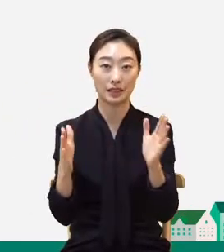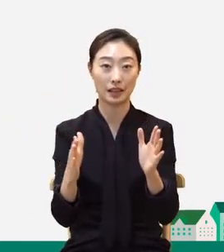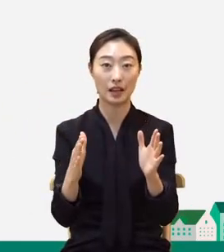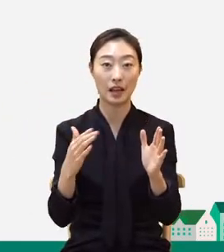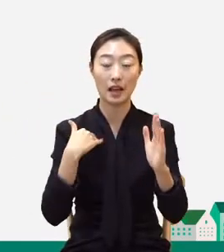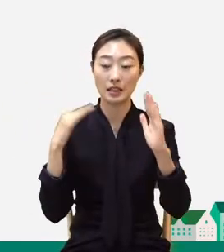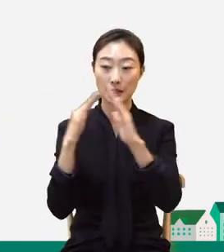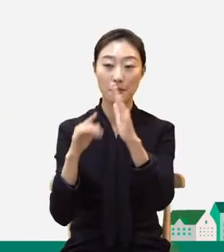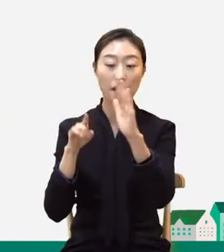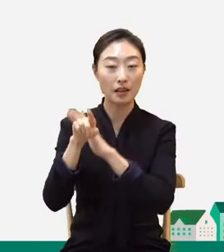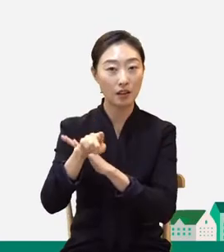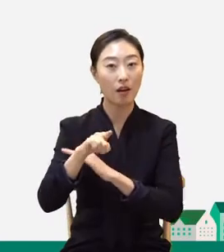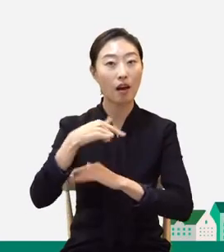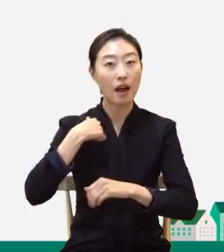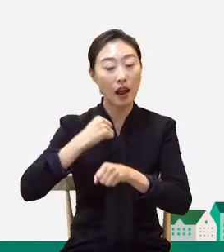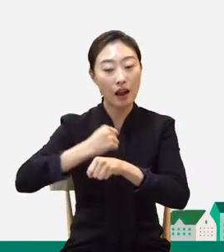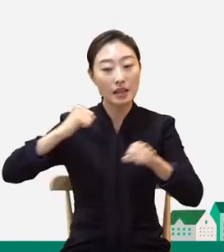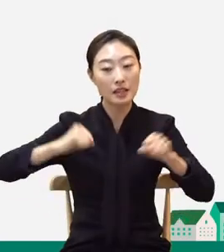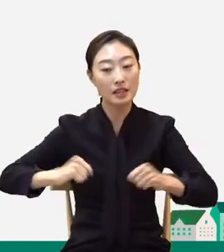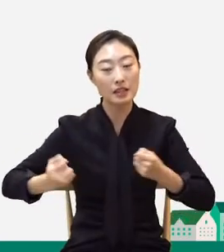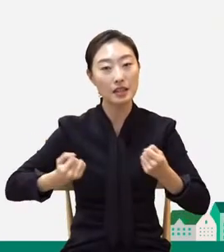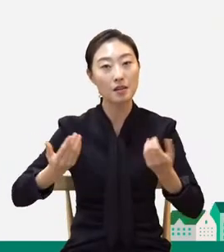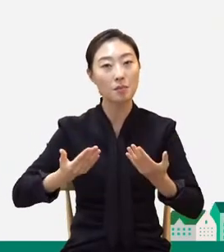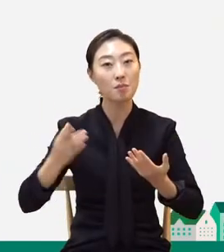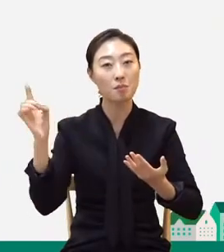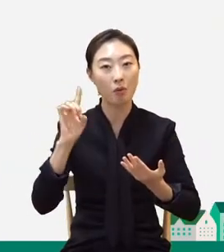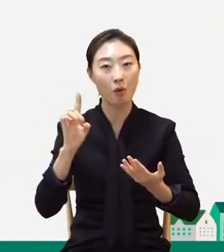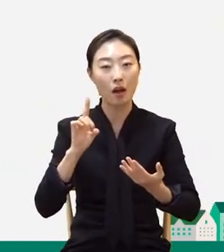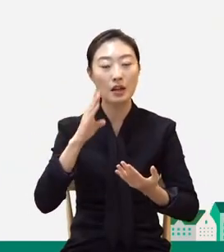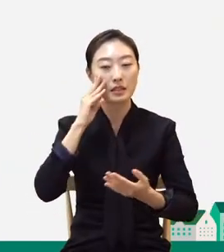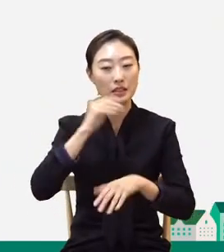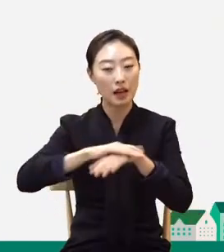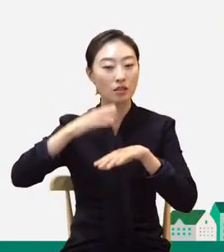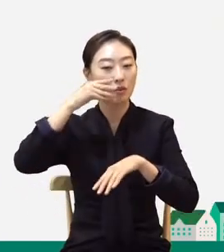했던 역할은 입주자분들이 주택에서 잘 적응할 수 있도록